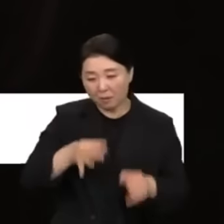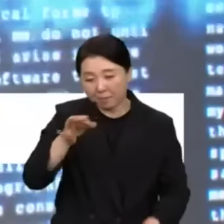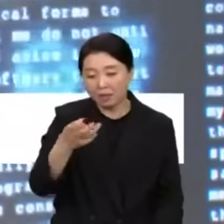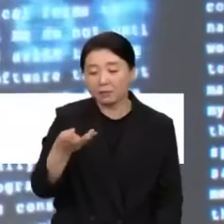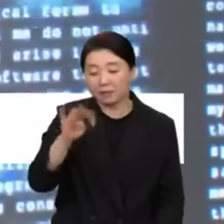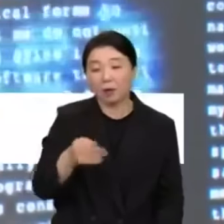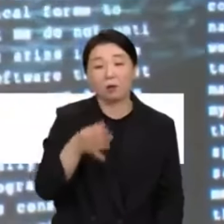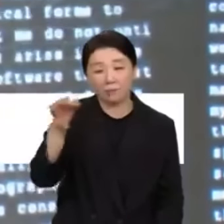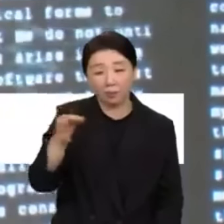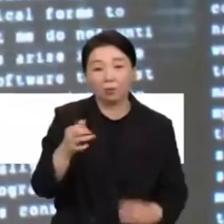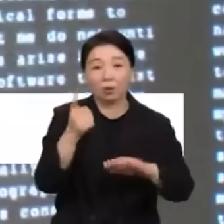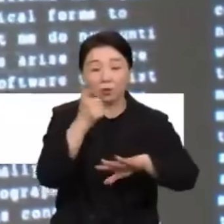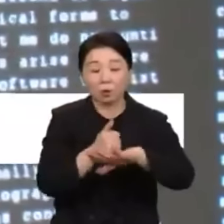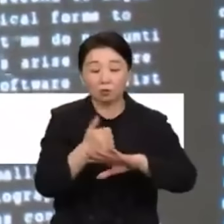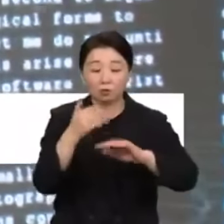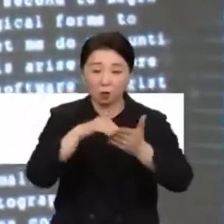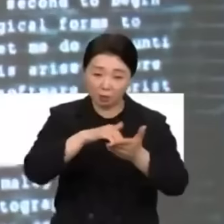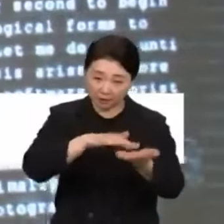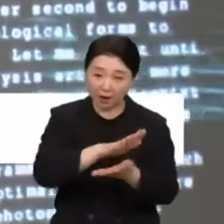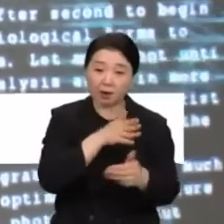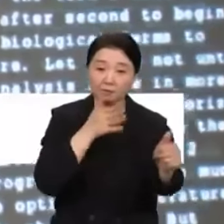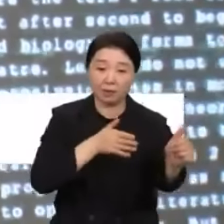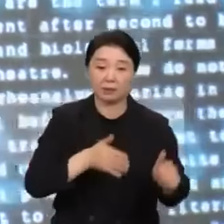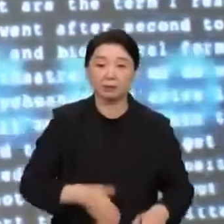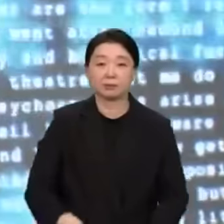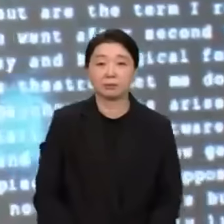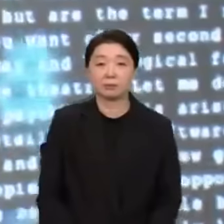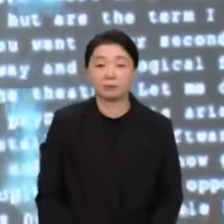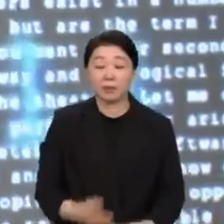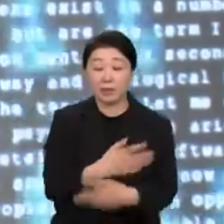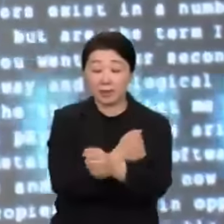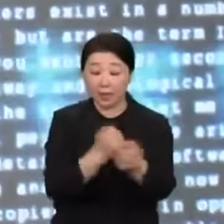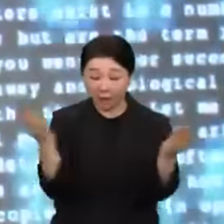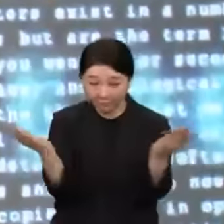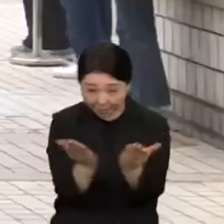내고 건물에서 나가야 한다고 판단했습니다. 계약이